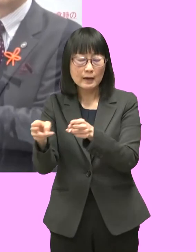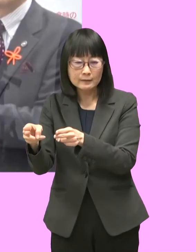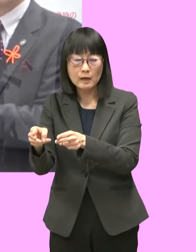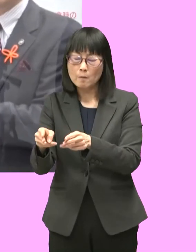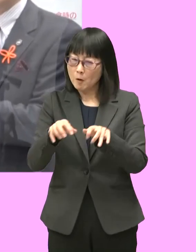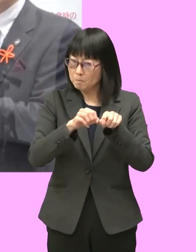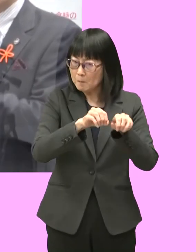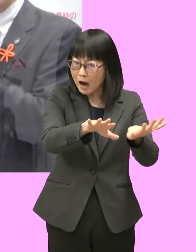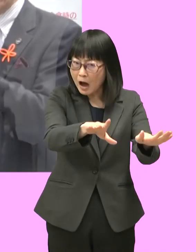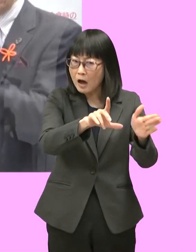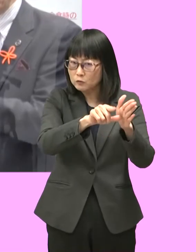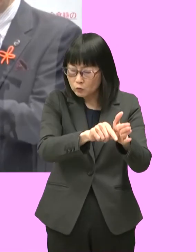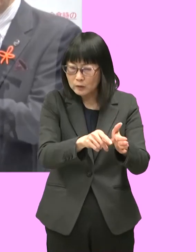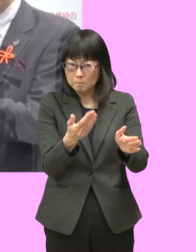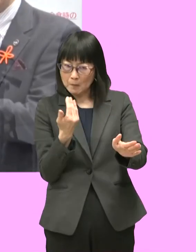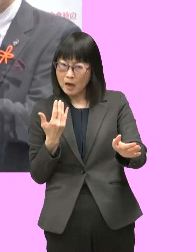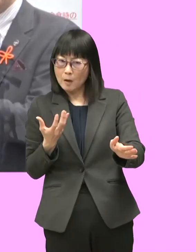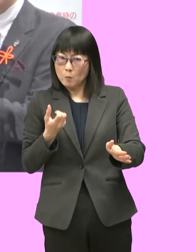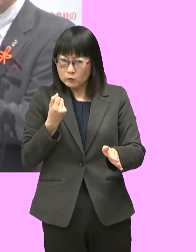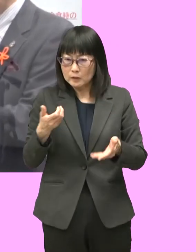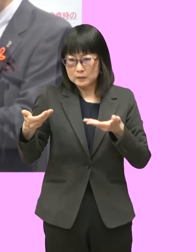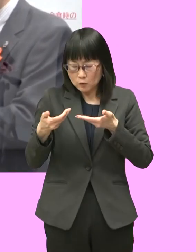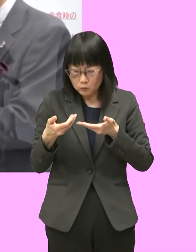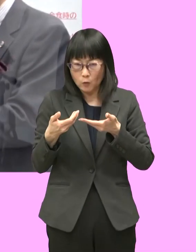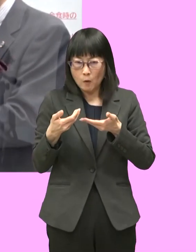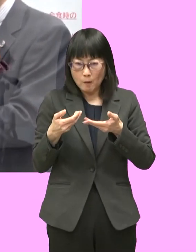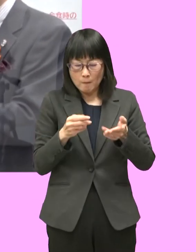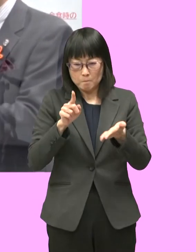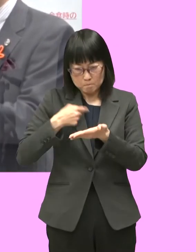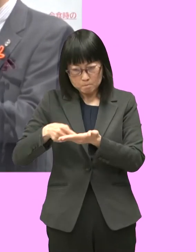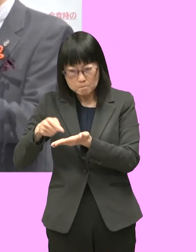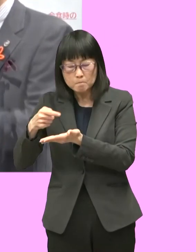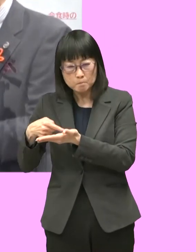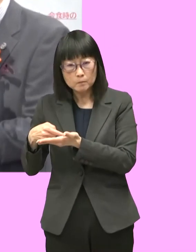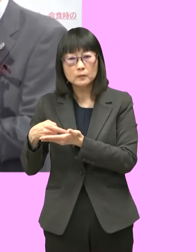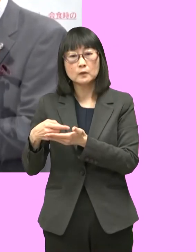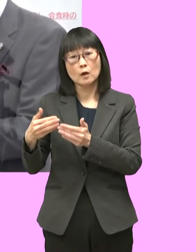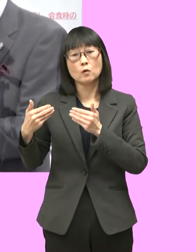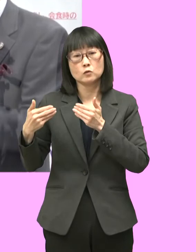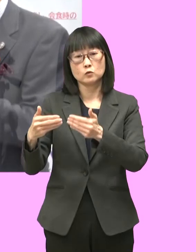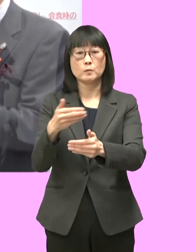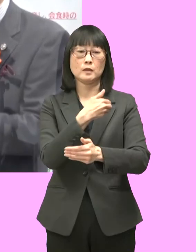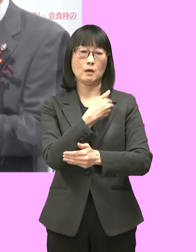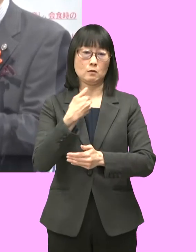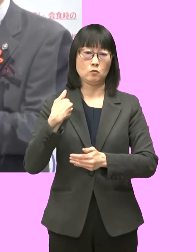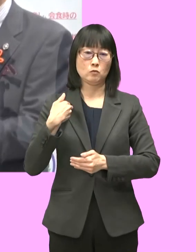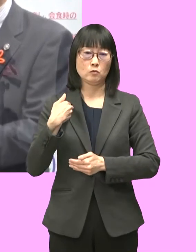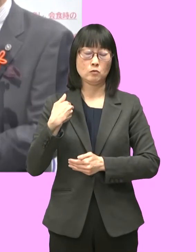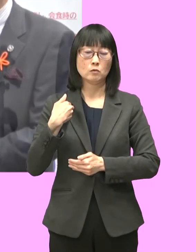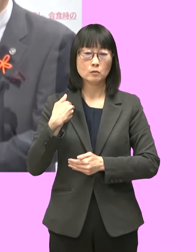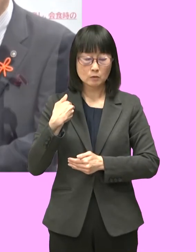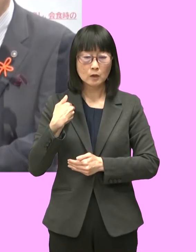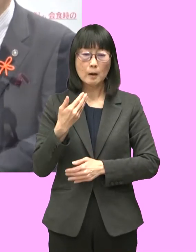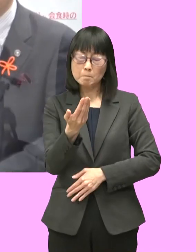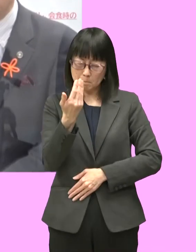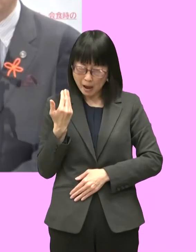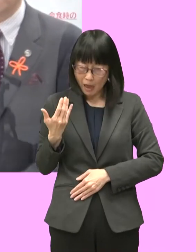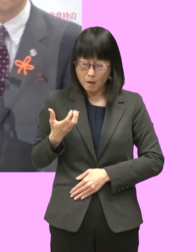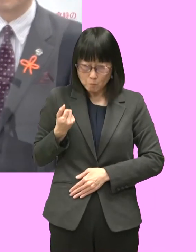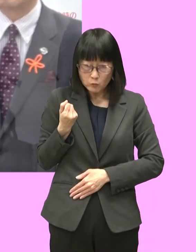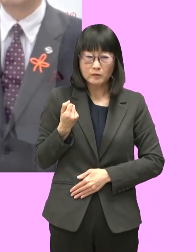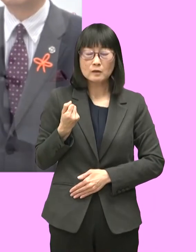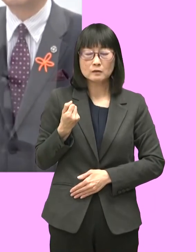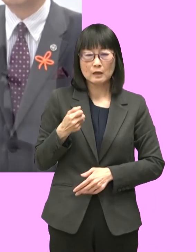で今ご心配になられた応援元もちゃんと準備できるようにということで、今回この仕組みをあらかじめ作っておくということです